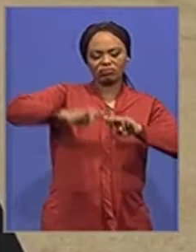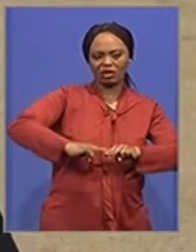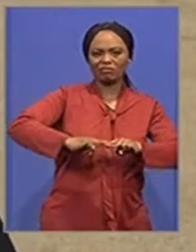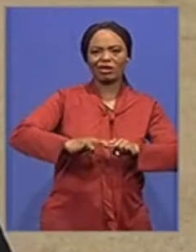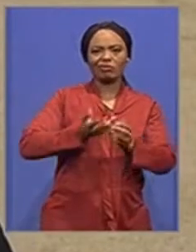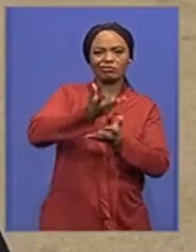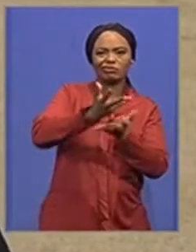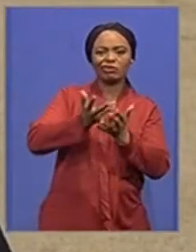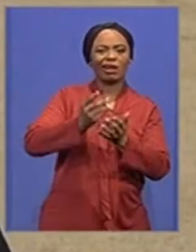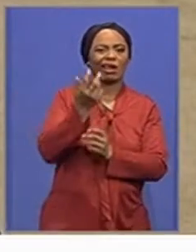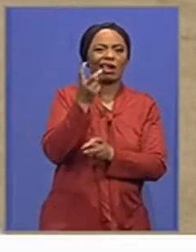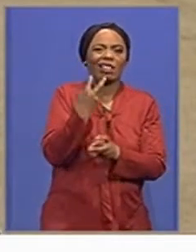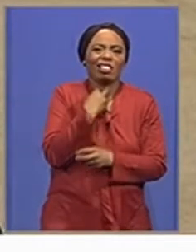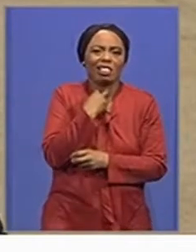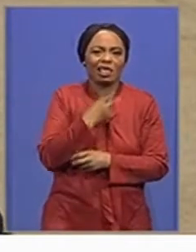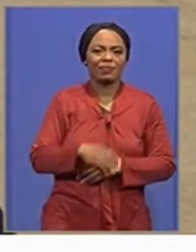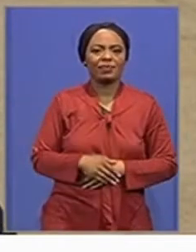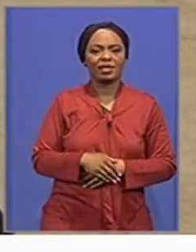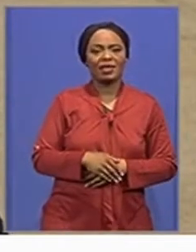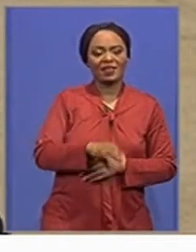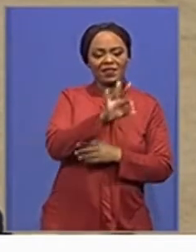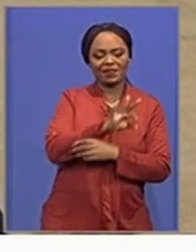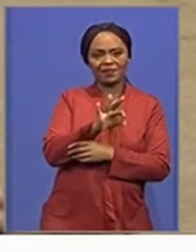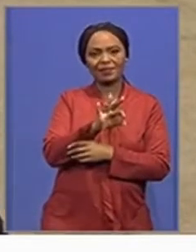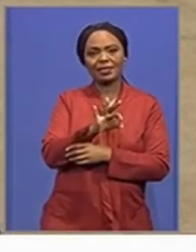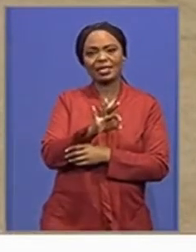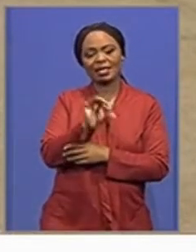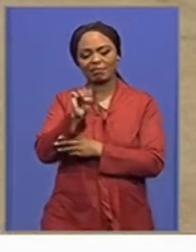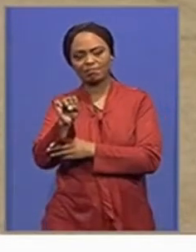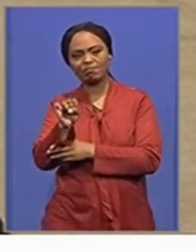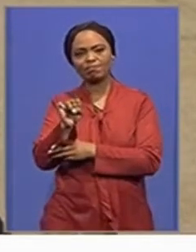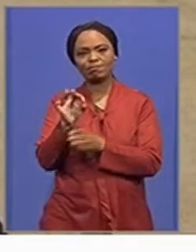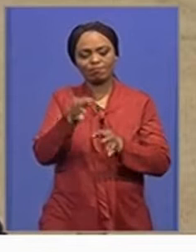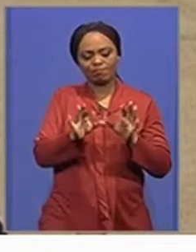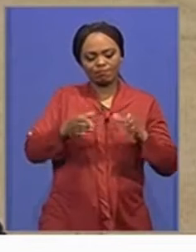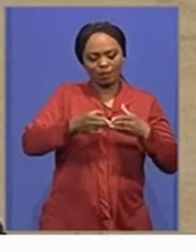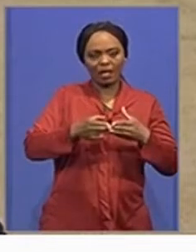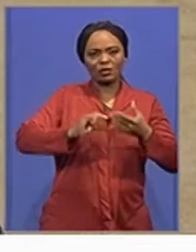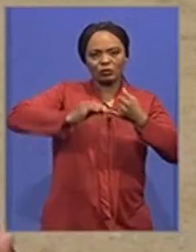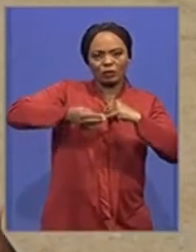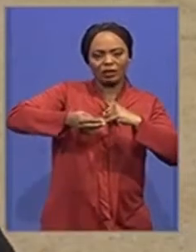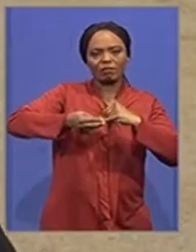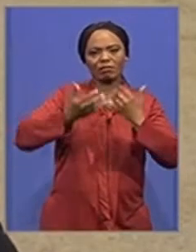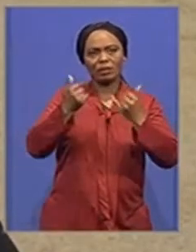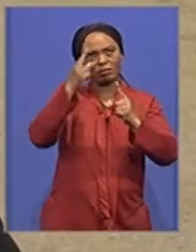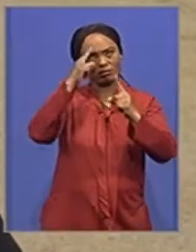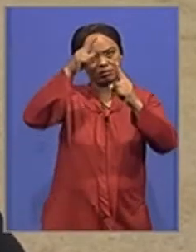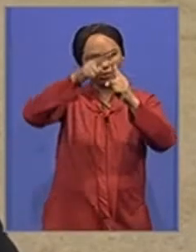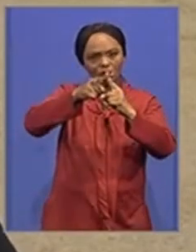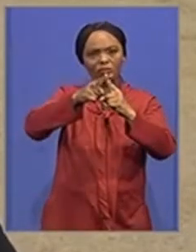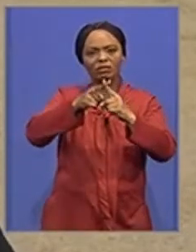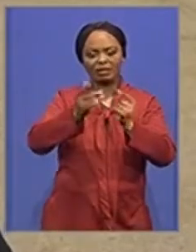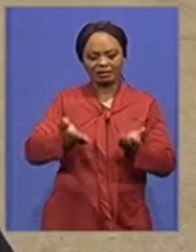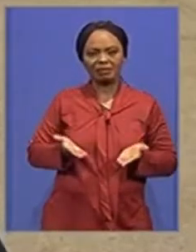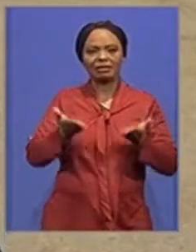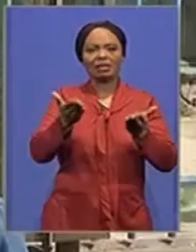for Service Delivery re ikemiseditse gore haholoholo ho sebeletsa ntho